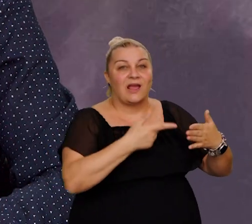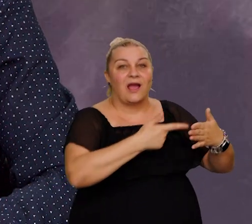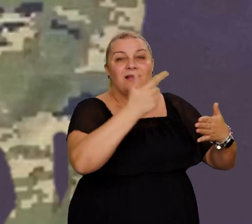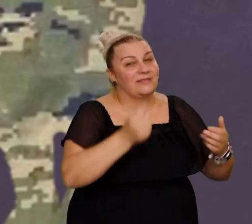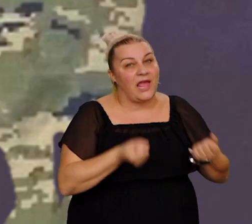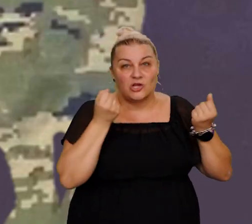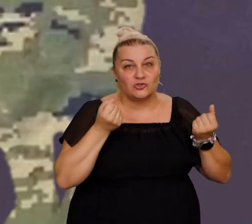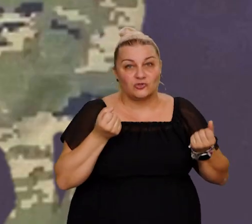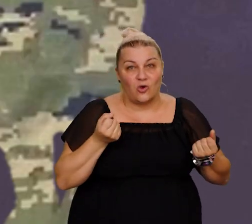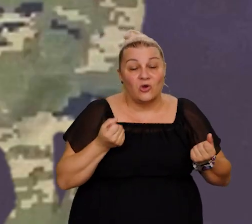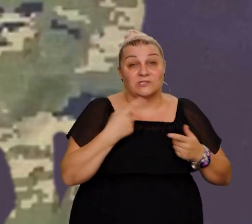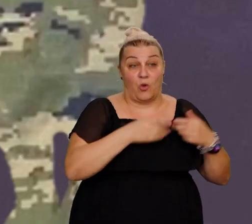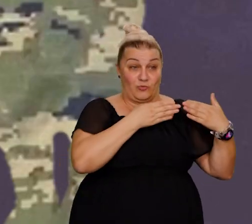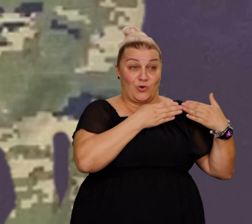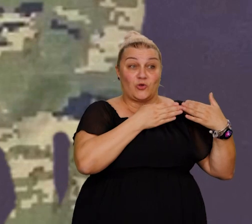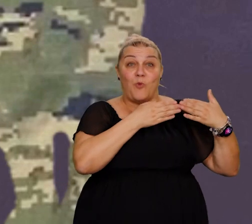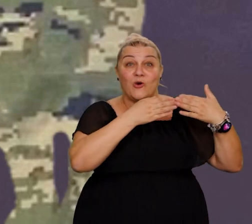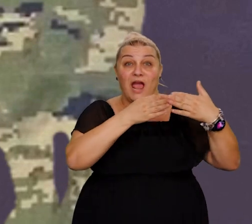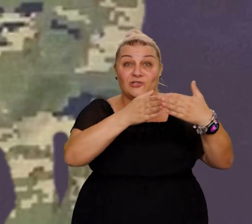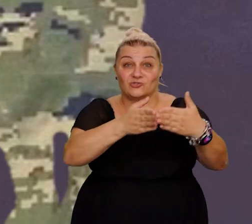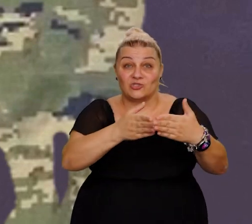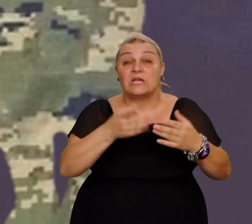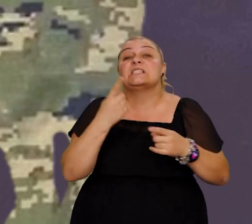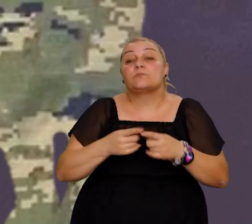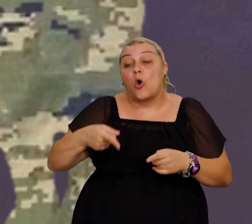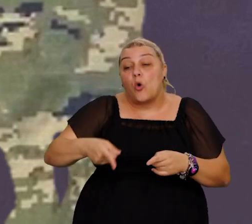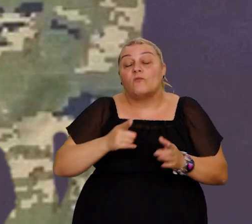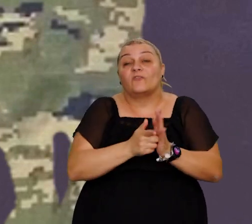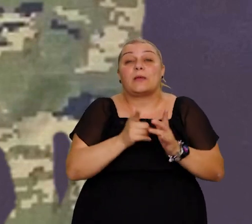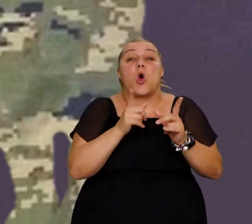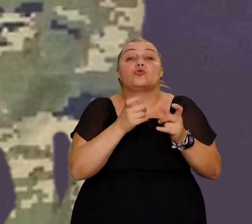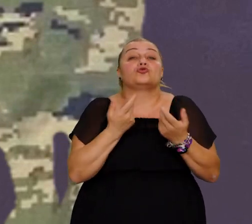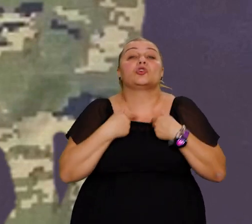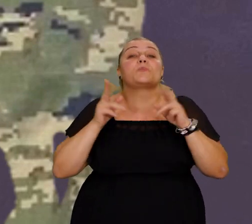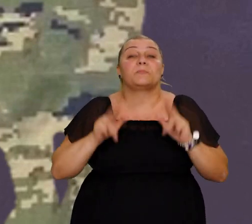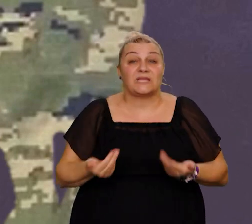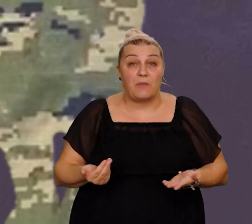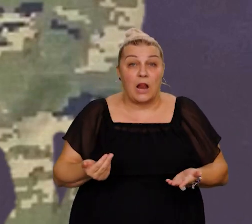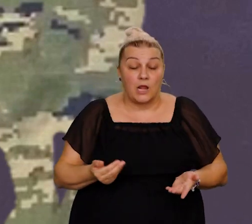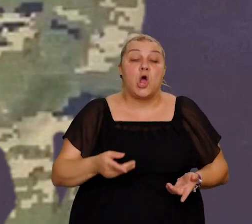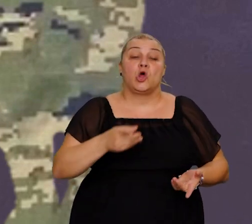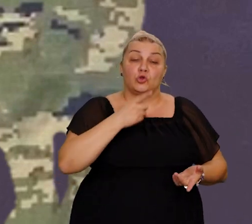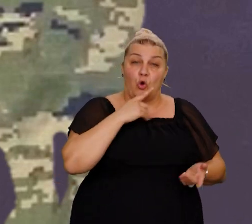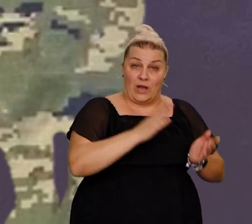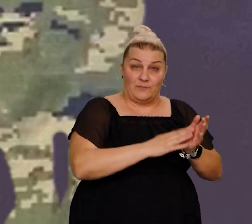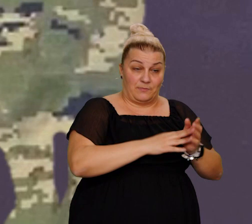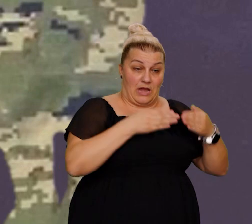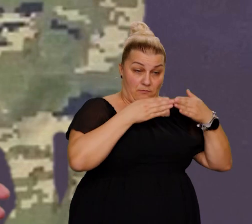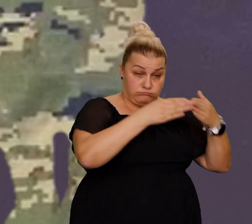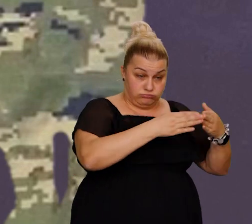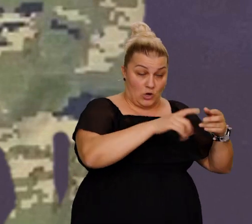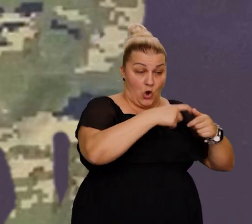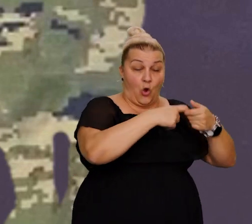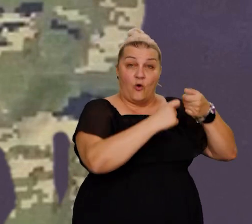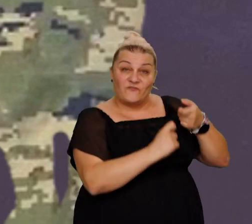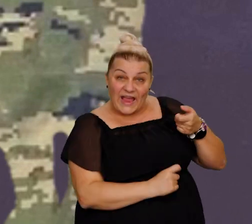kretanje. Ja govorim sad za oružja s kojima smo mi raspolagali. Znači, brodovi koji su bili vezani u luci, mi smo ih mogli napast. Vezani, on